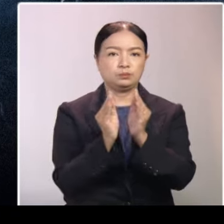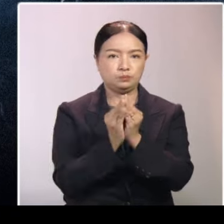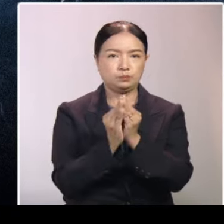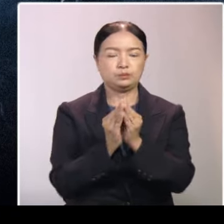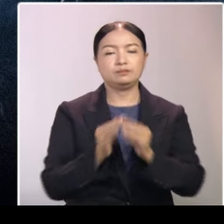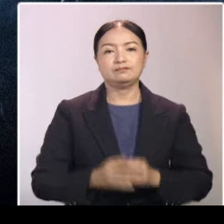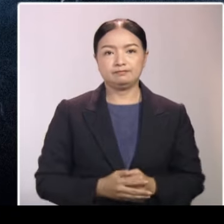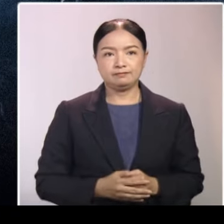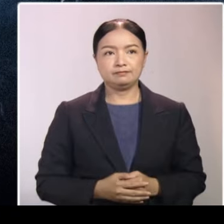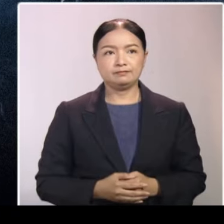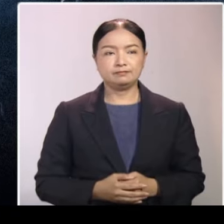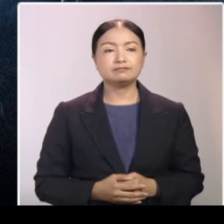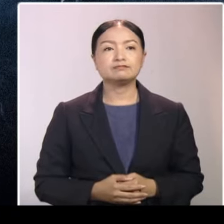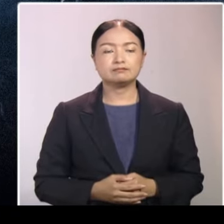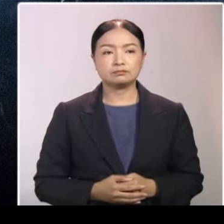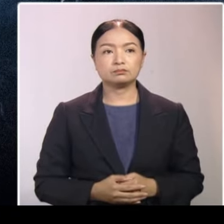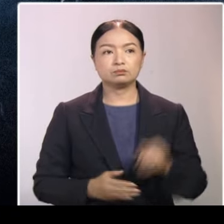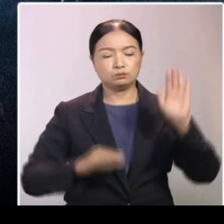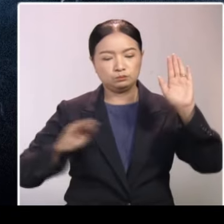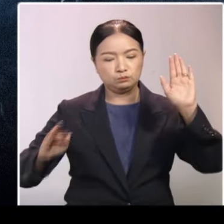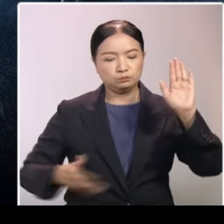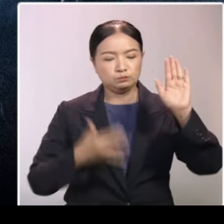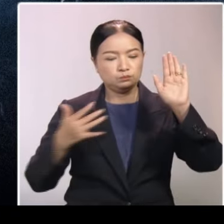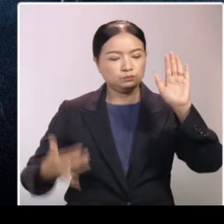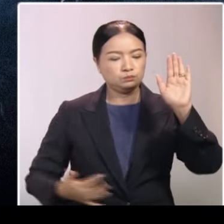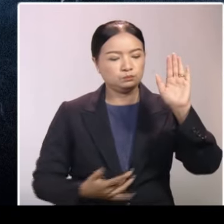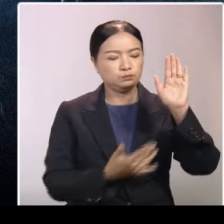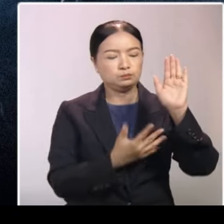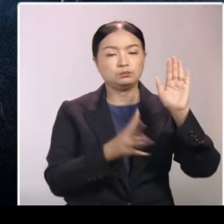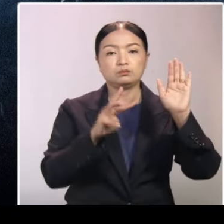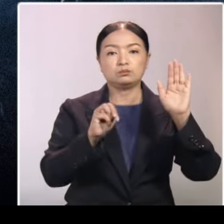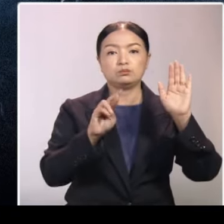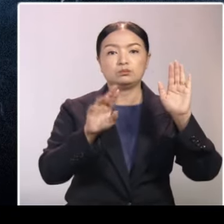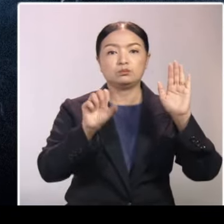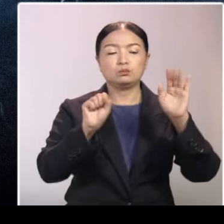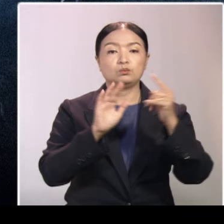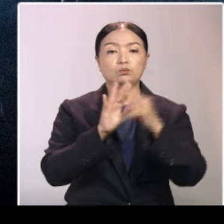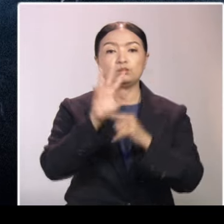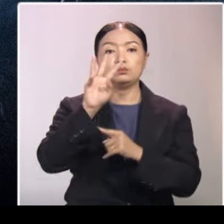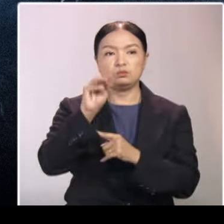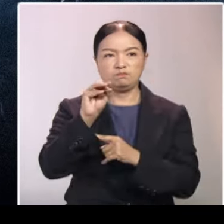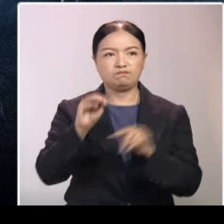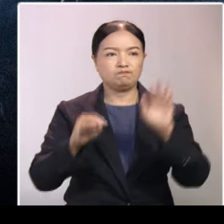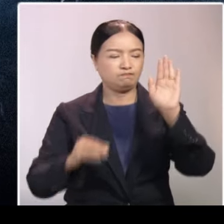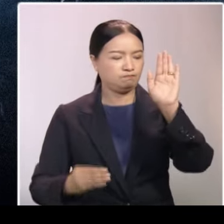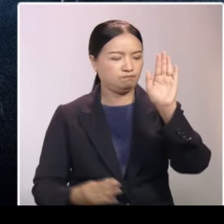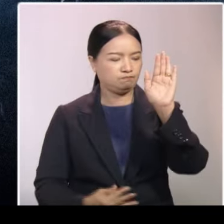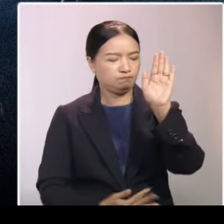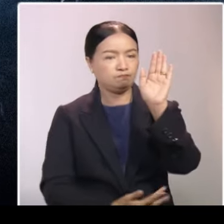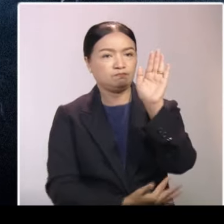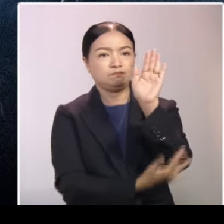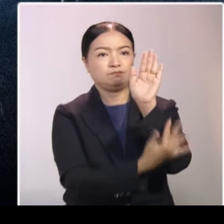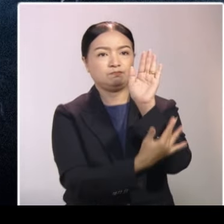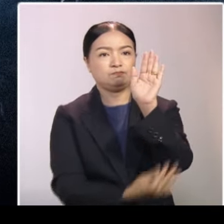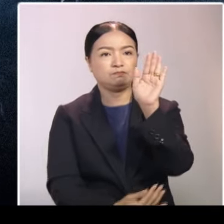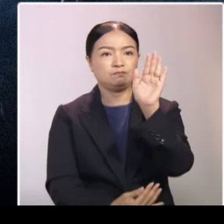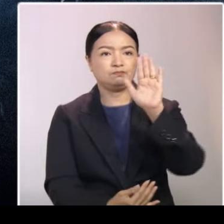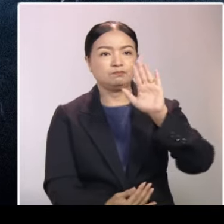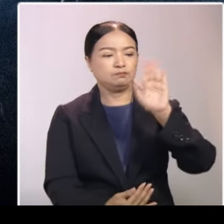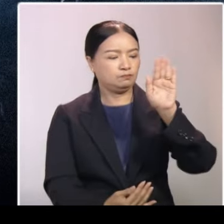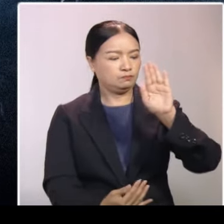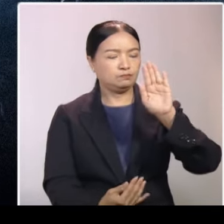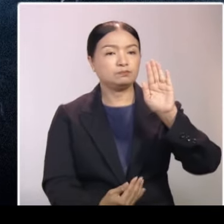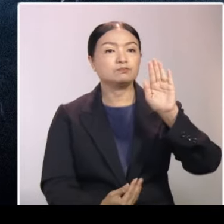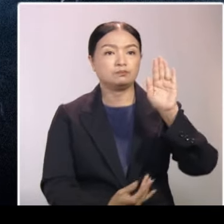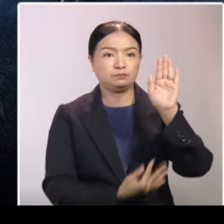ค่ะขณะที่ด้านที่รับมรสุมโดยเฉพาะภาคใต้ฝั่งอันดามันอันนี้ต้องเฝ้าระวังเป็นพิเศษนะคะเนื่องจากว่ามรสุมตะวัน